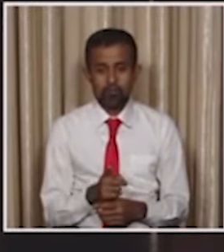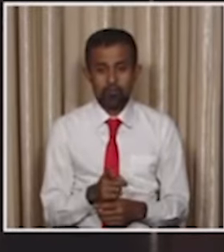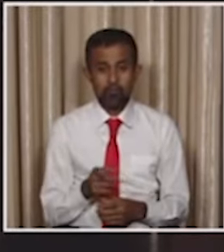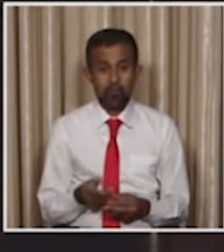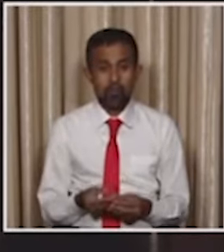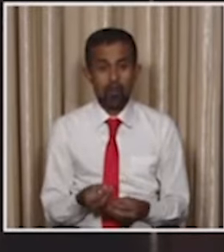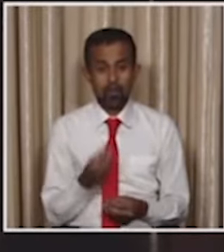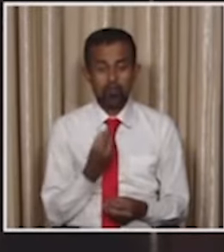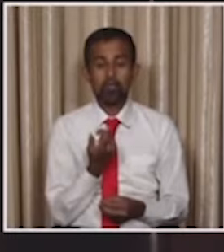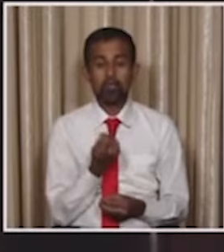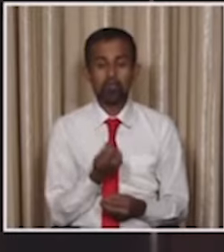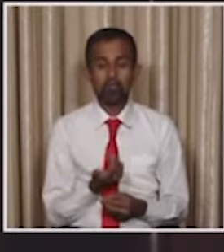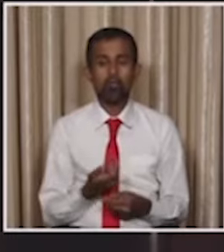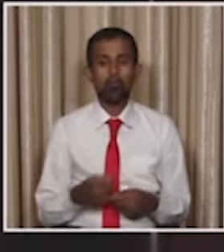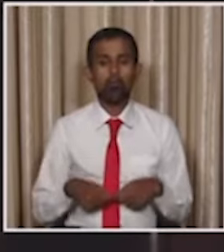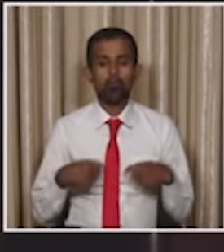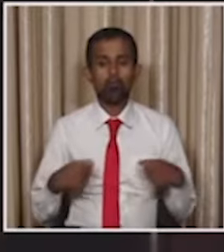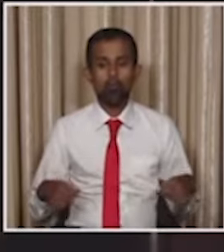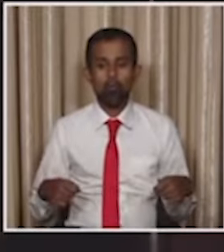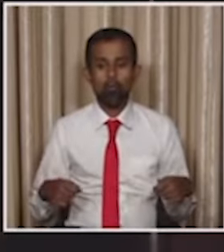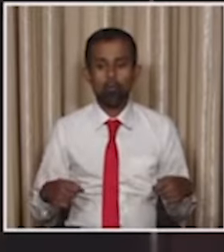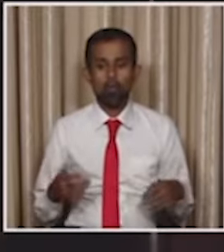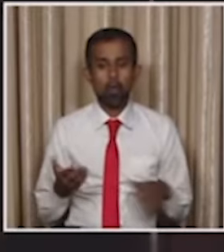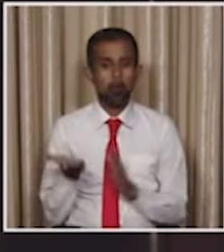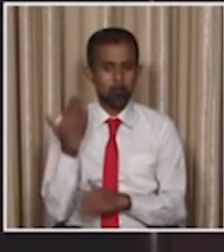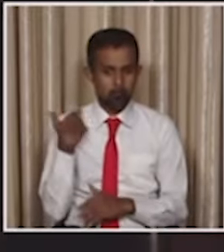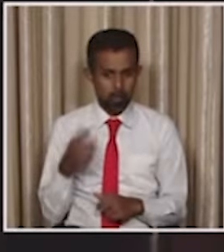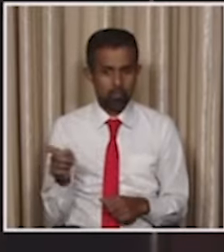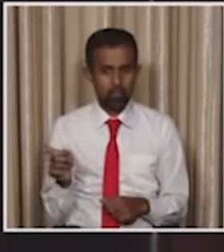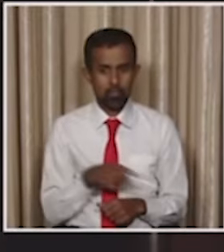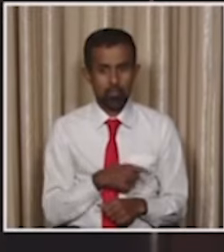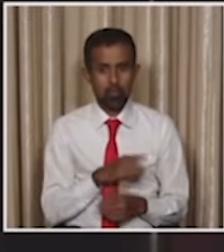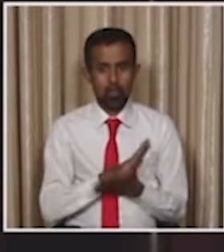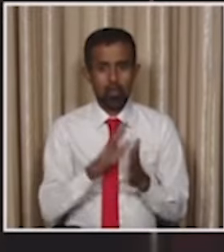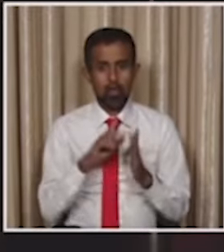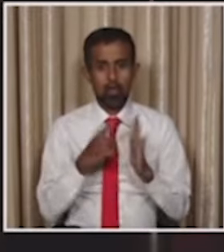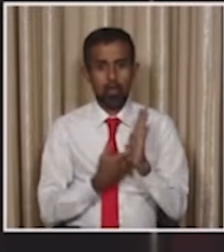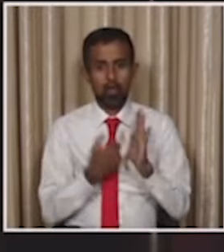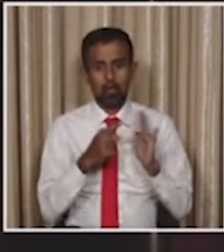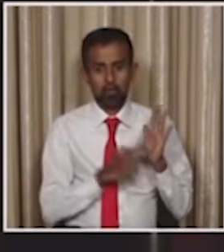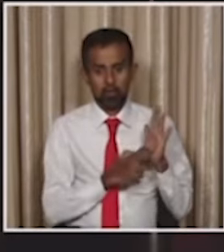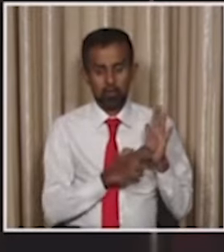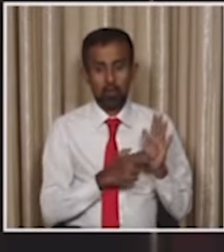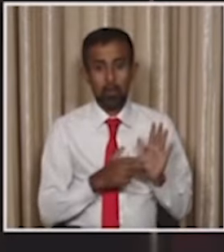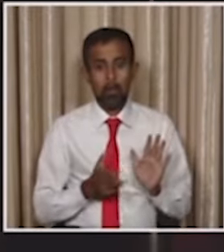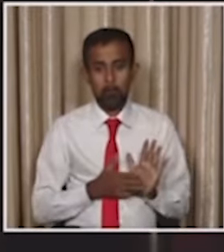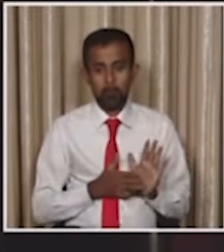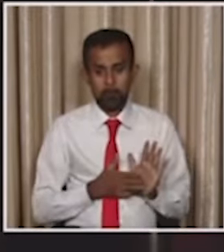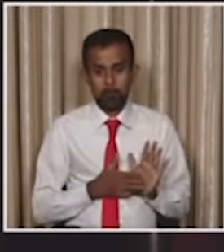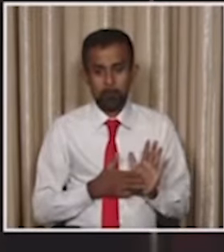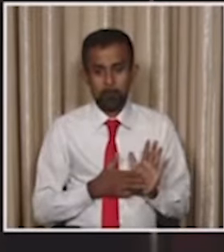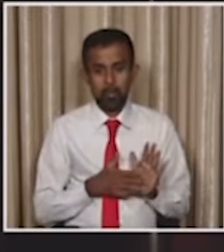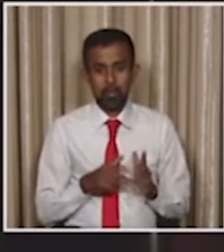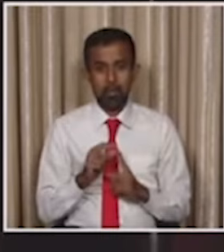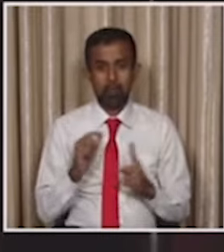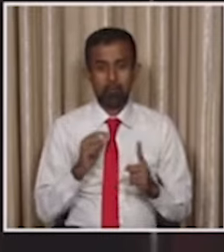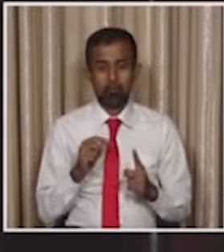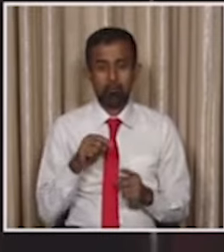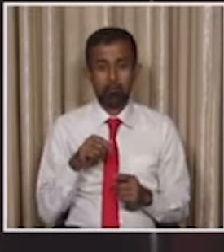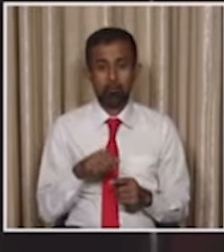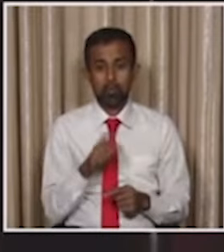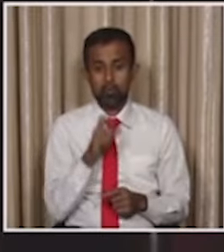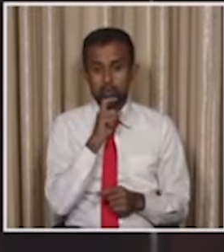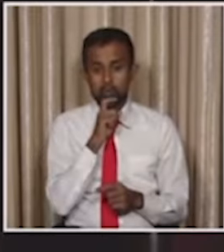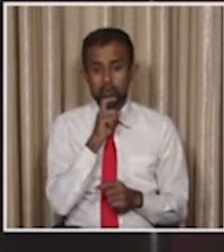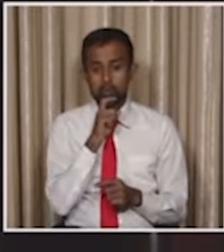ලබා ගන්න සල්ලි මොනවද වීදම් කරන්නේ? අර පහුගිය දවසක හරින් ප්‍රනන්දු මනුෂ්‍ය නානායකකාරලා මේ පාර්ලිමේන්තුවෙන් උසාවි